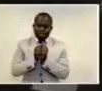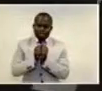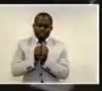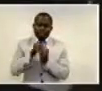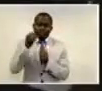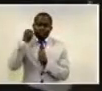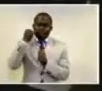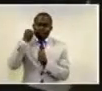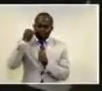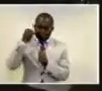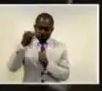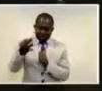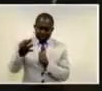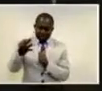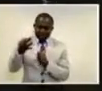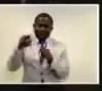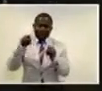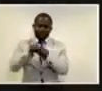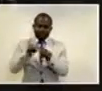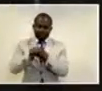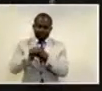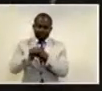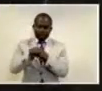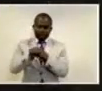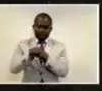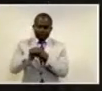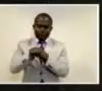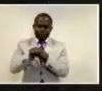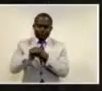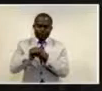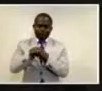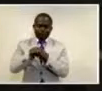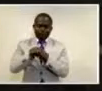niba ruko byari bimeze